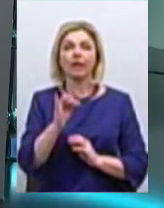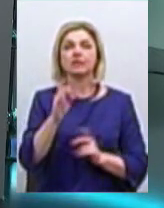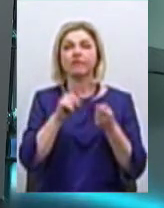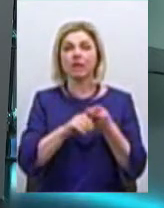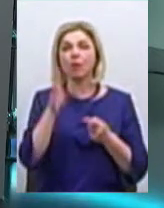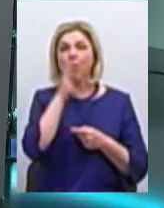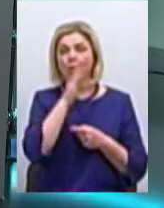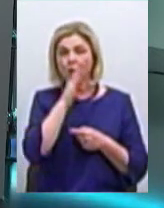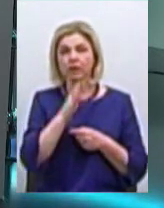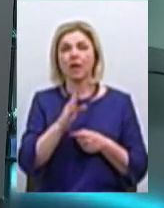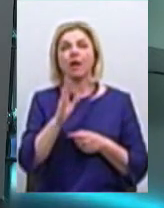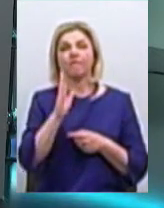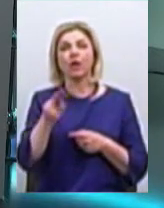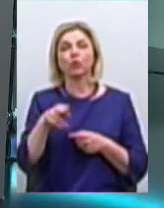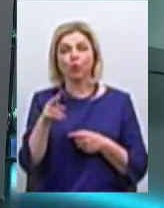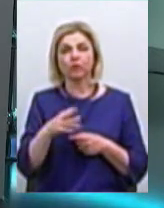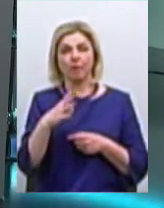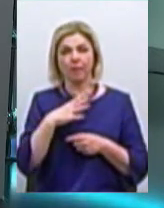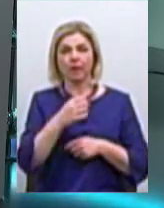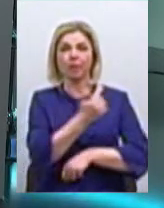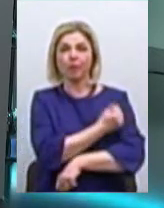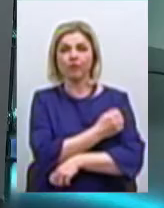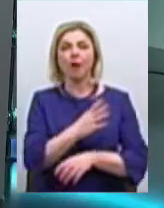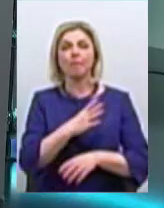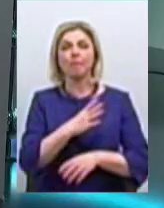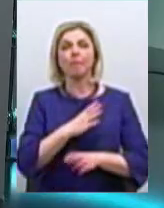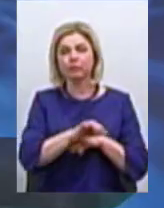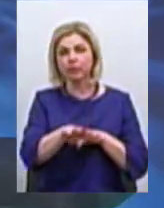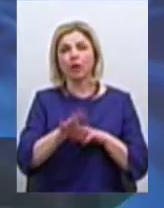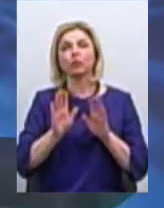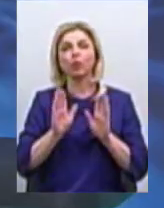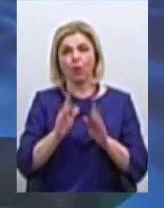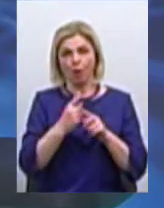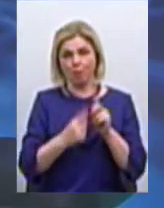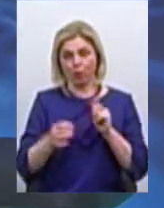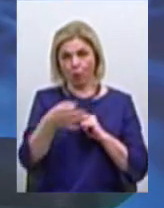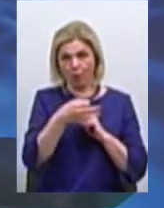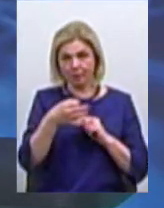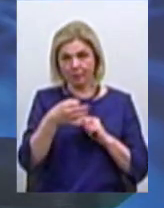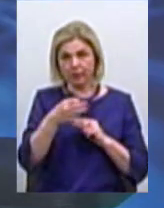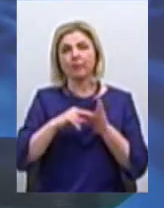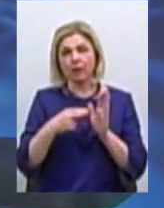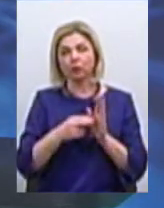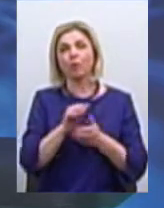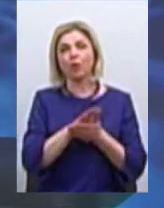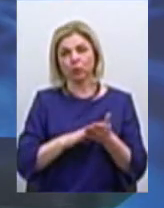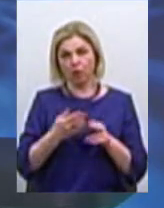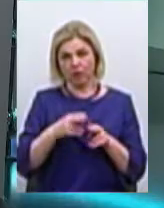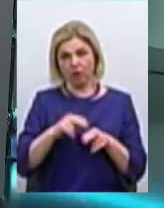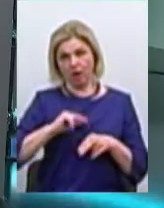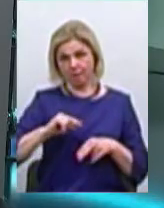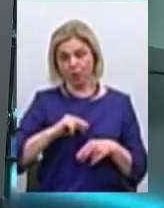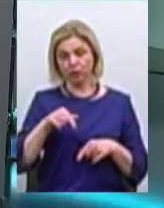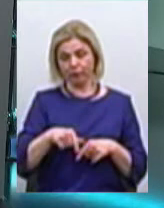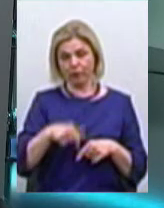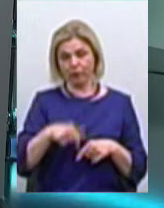місяці вакцинацію плотоядних охопили тільки пів області, і плануємо продовжити цю роботу в цьому році. Інна Едмундовна, скажіть,